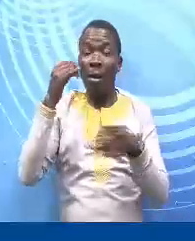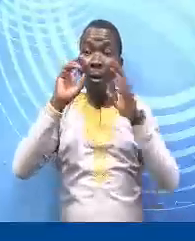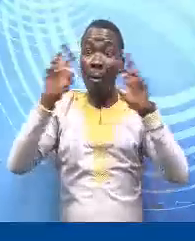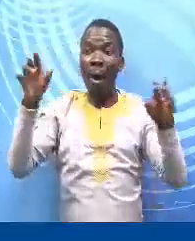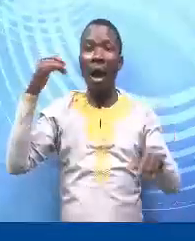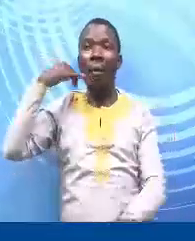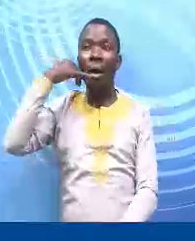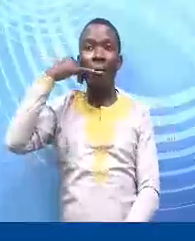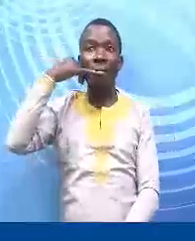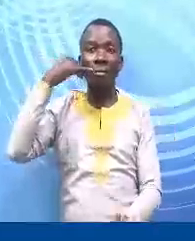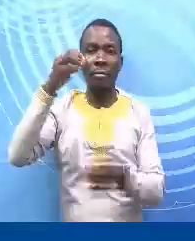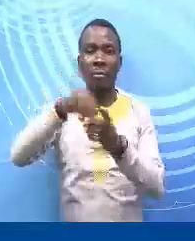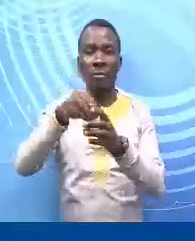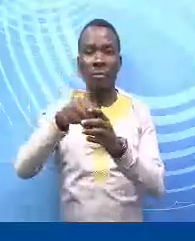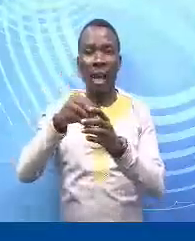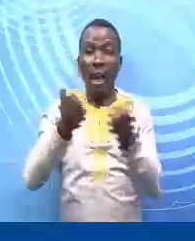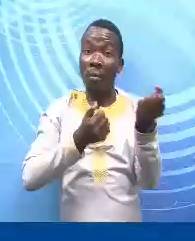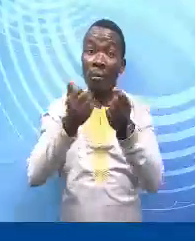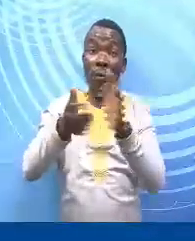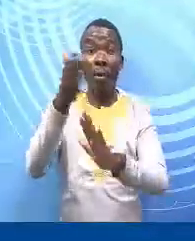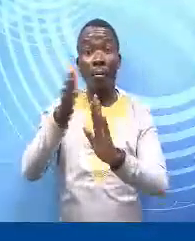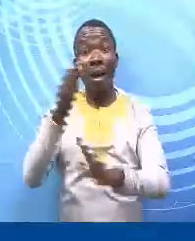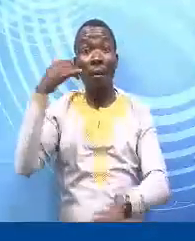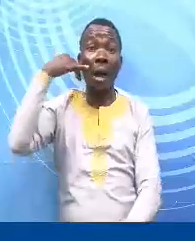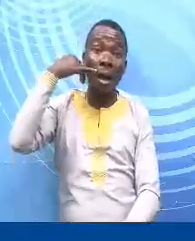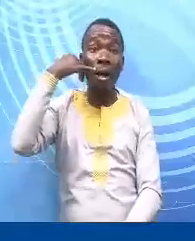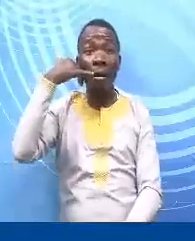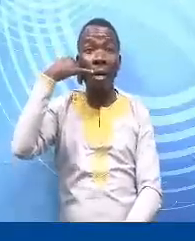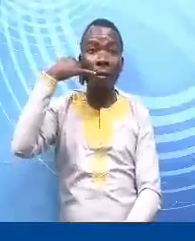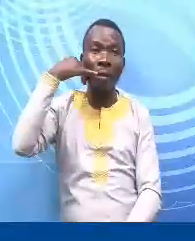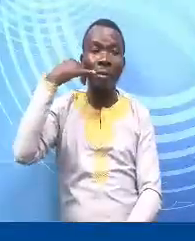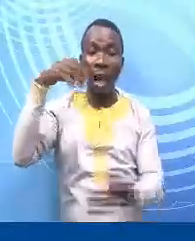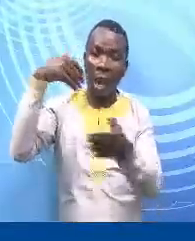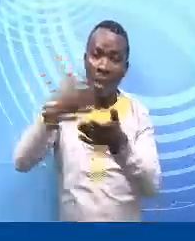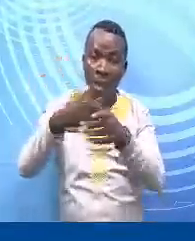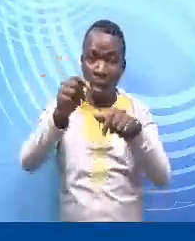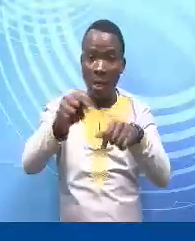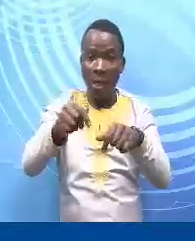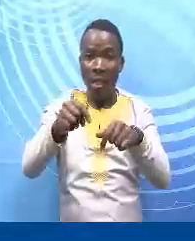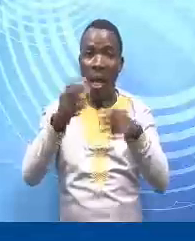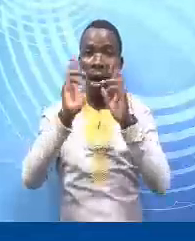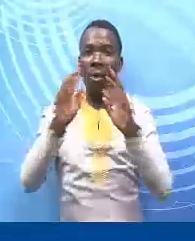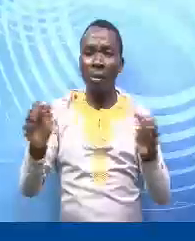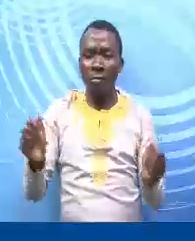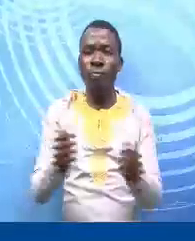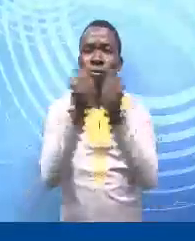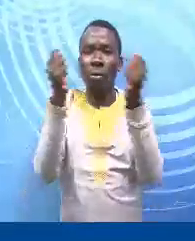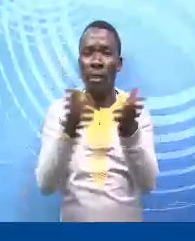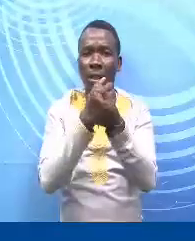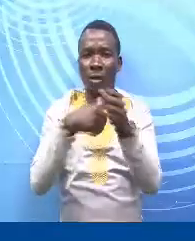barimo. Akaba atwaye yirukanka ari no kuri telefone, yagera hari buhagarara agasanga yabirangije atakibasha